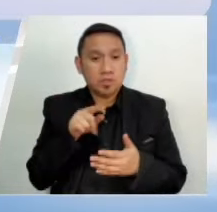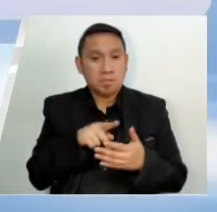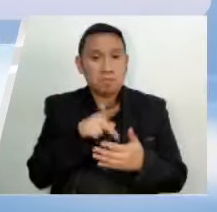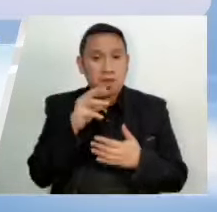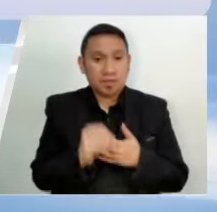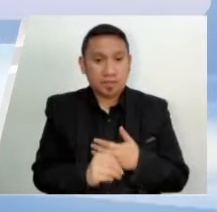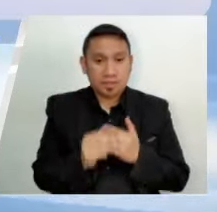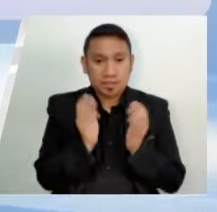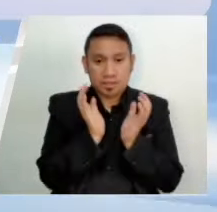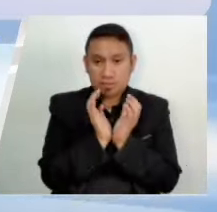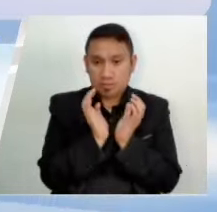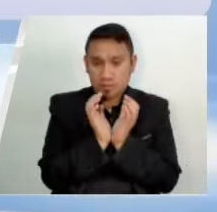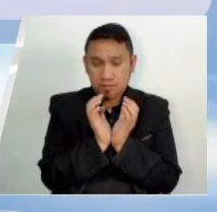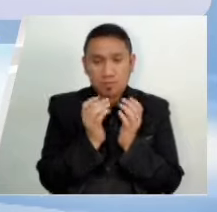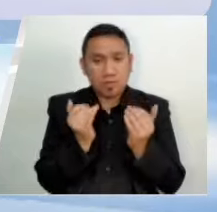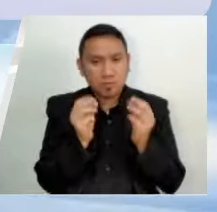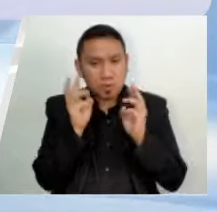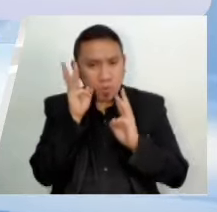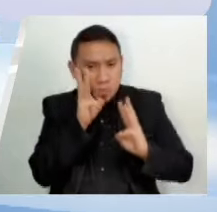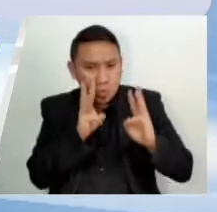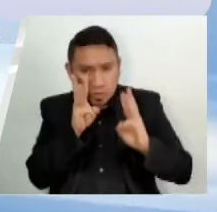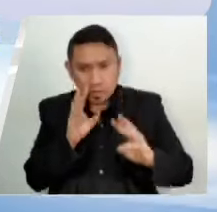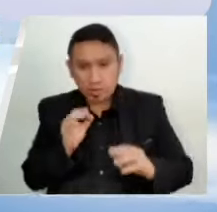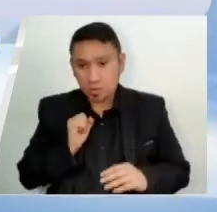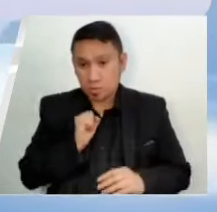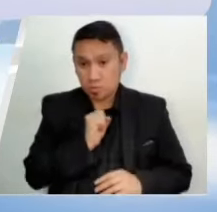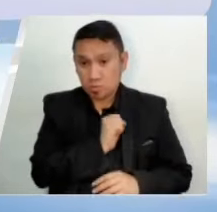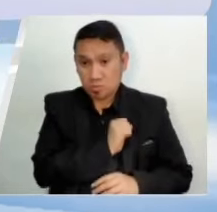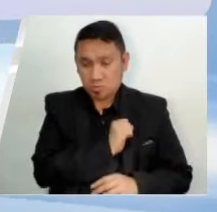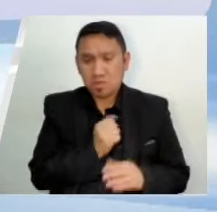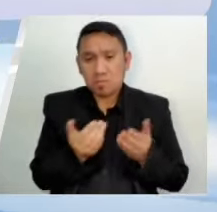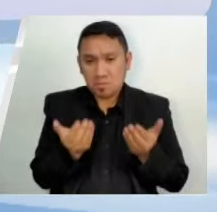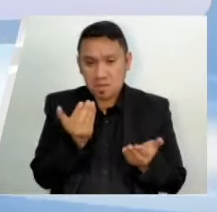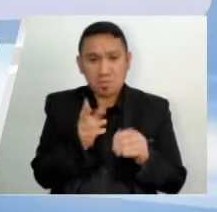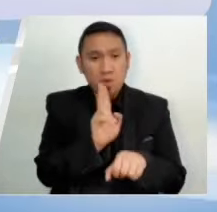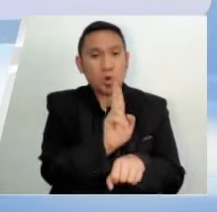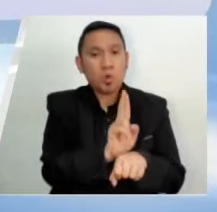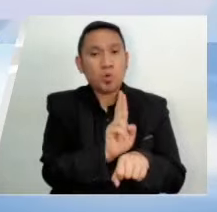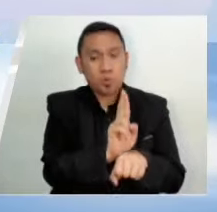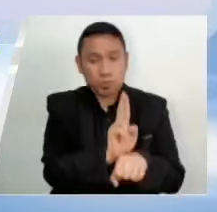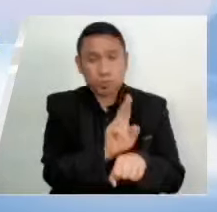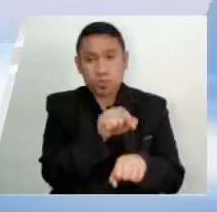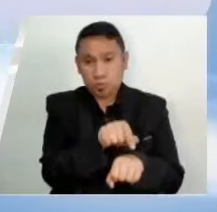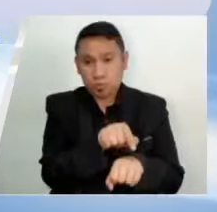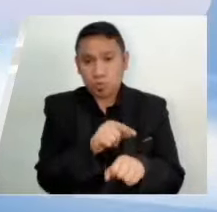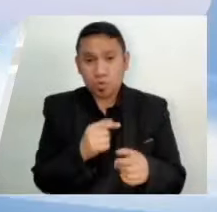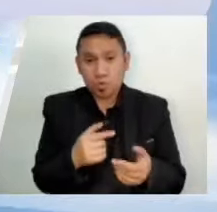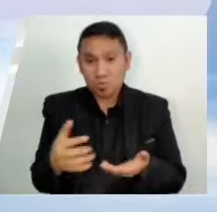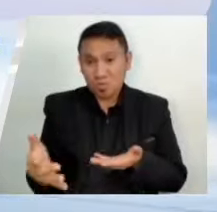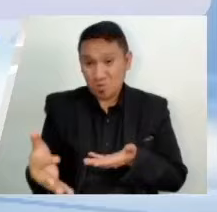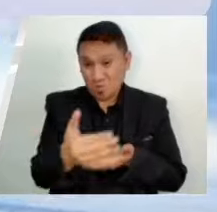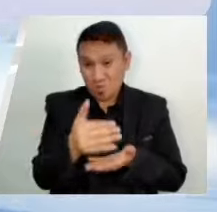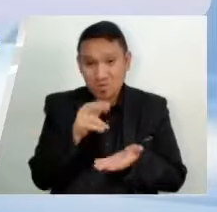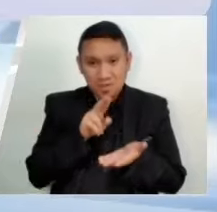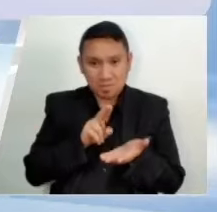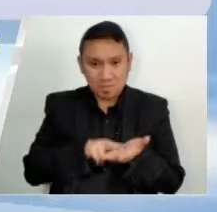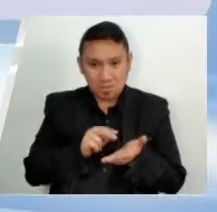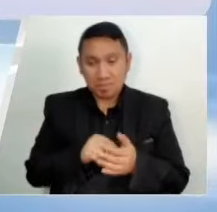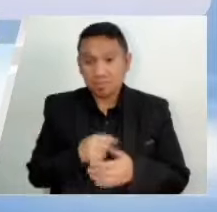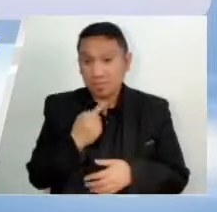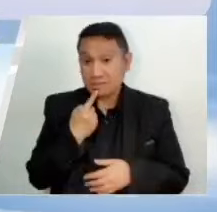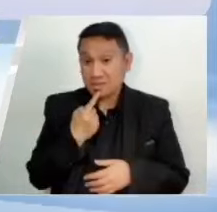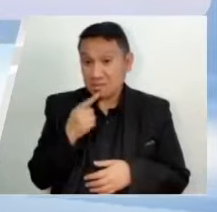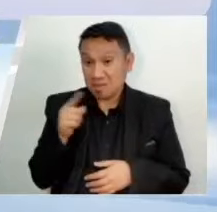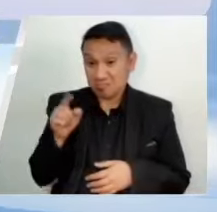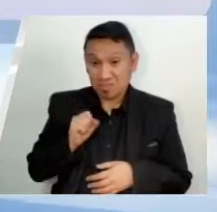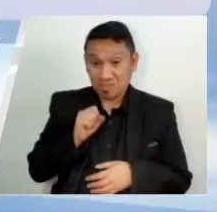na pinangangambahan ng ilang senador na posibleng nagamit panuhol para makalikom ng pirma. Ayon kay Senadora Amy Marcos, hindi